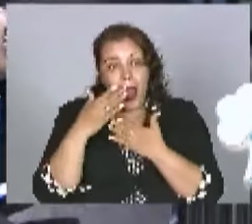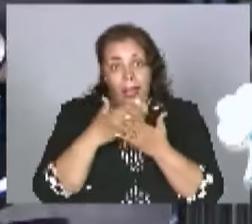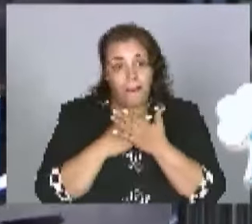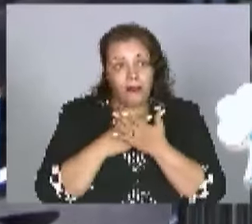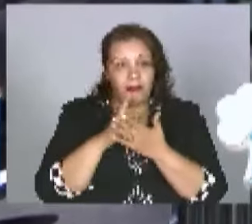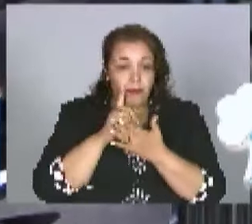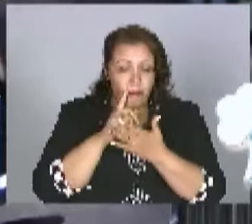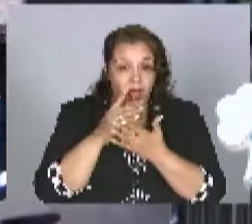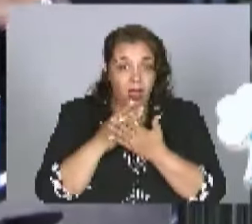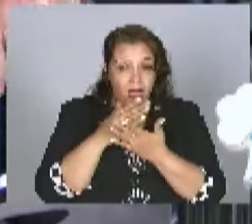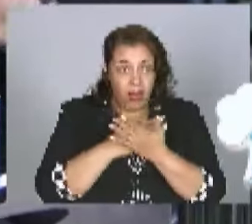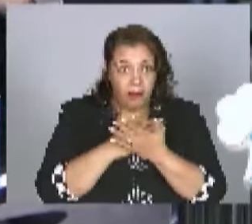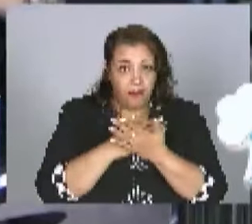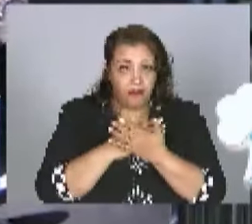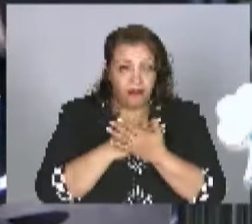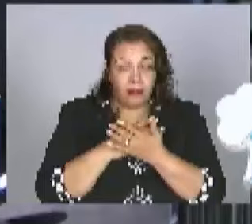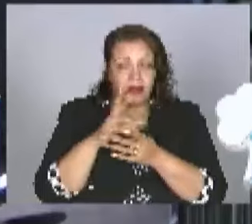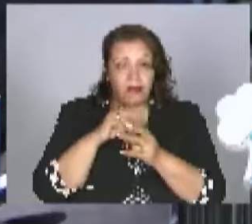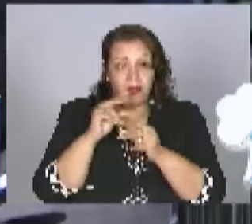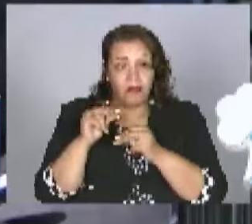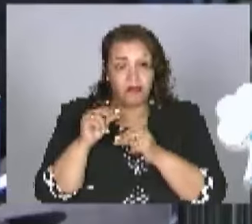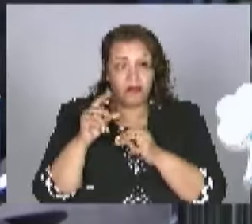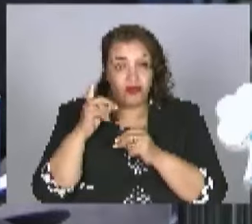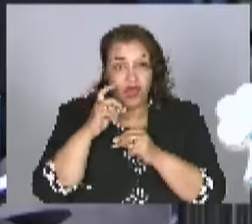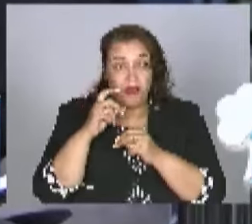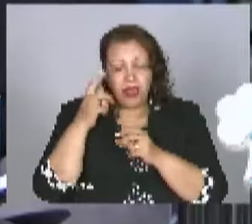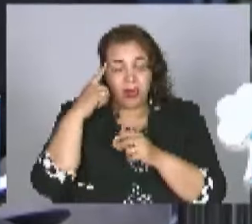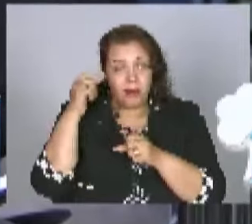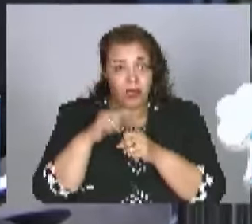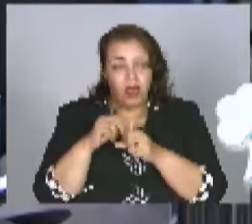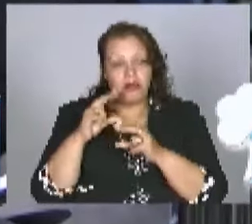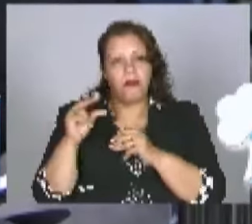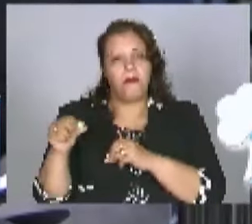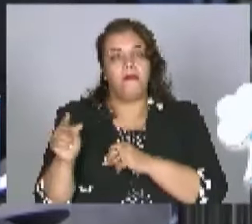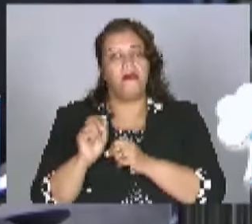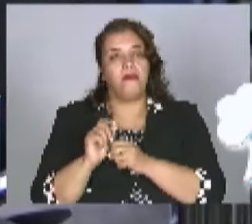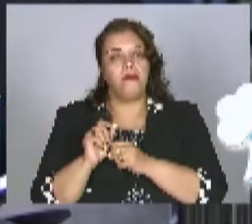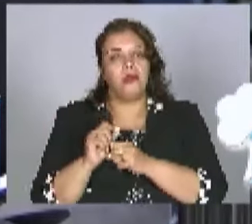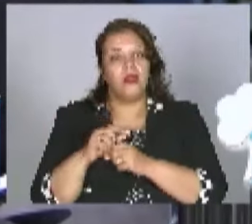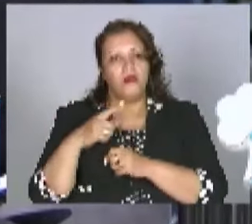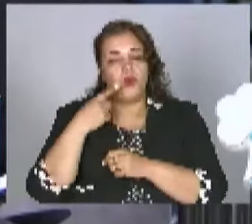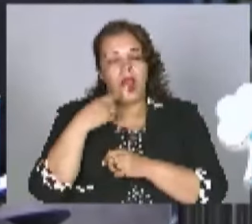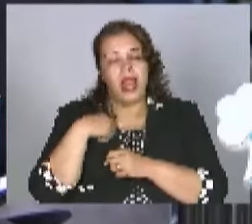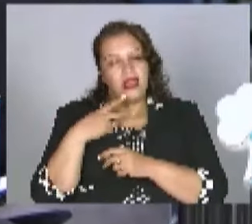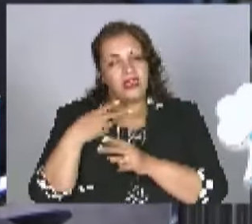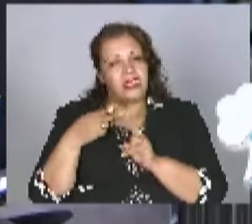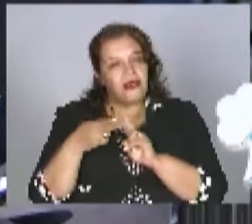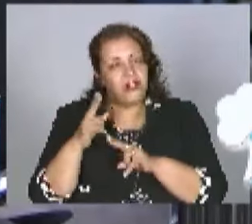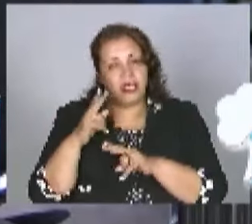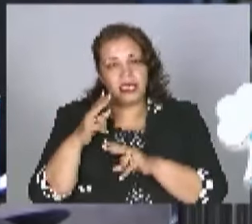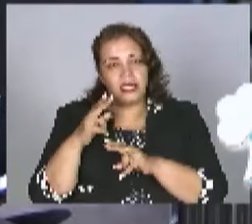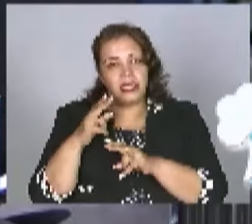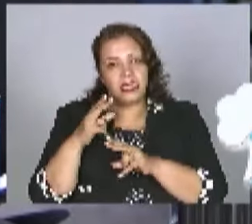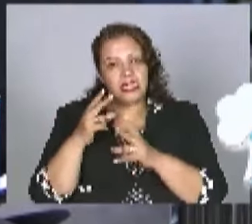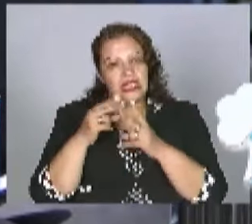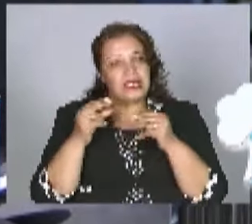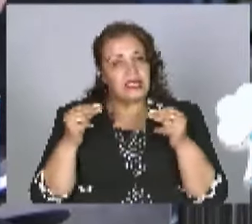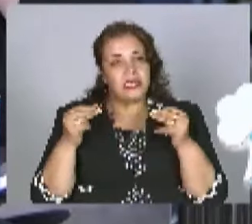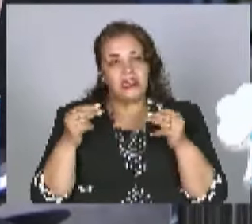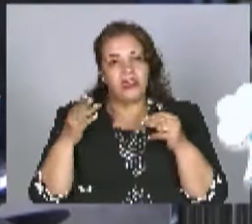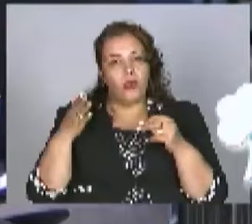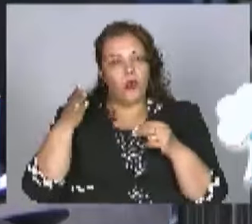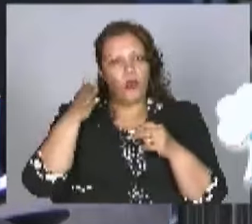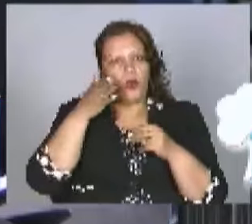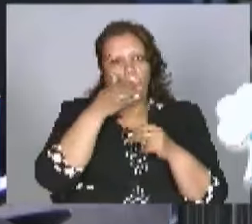يعني انا اتعملت لفي العالم كتير مش قادر اقول اهن دوله يعني انا